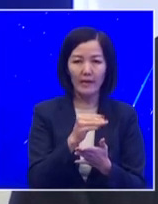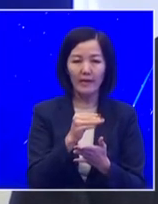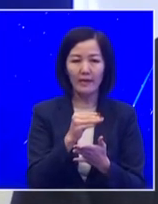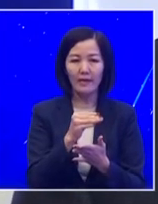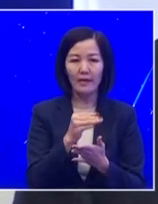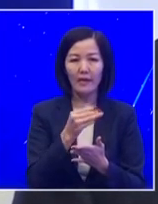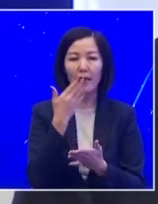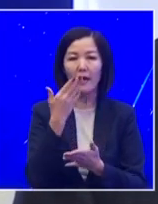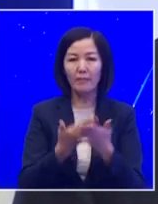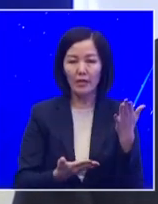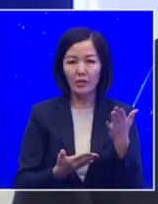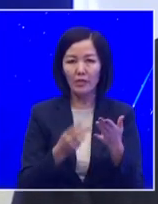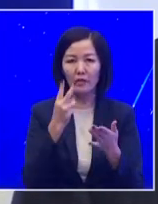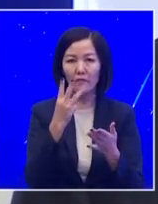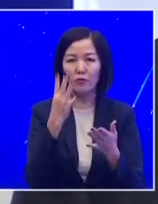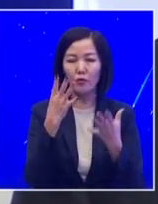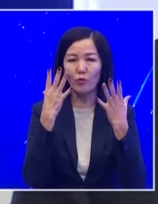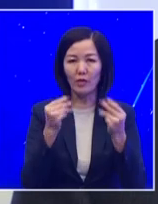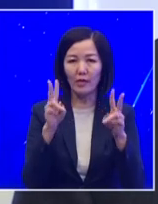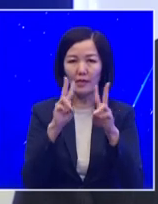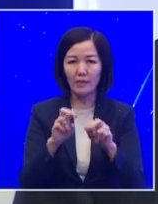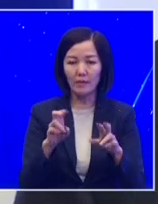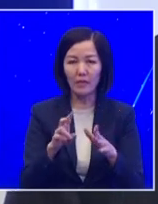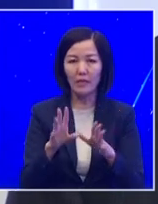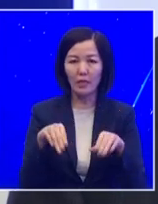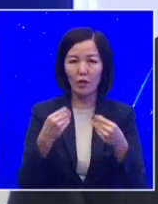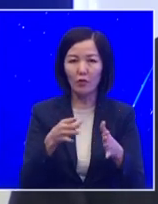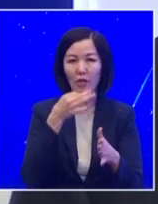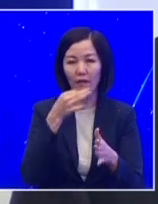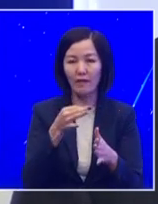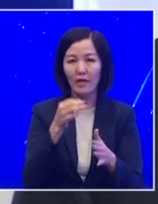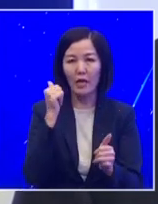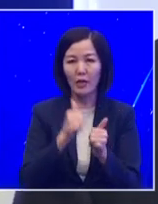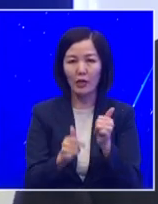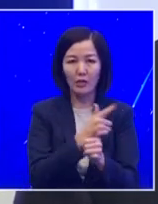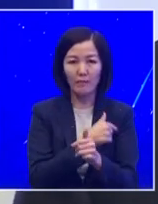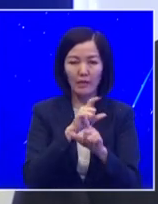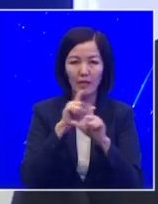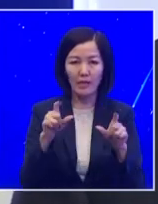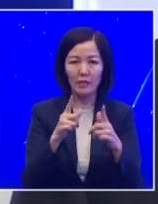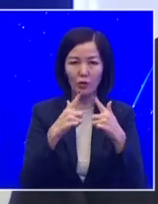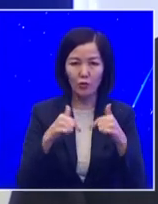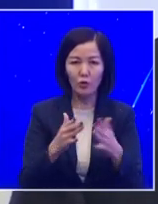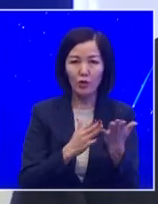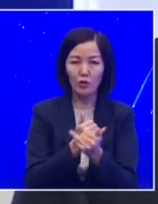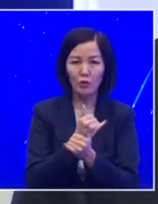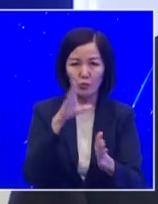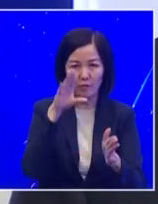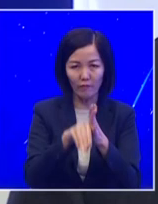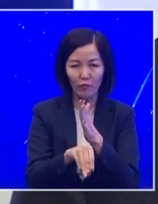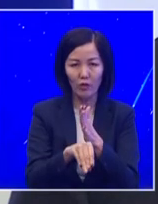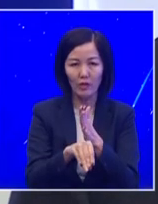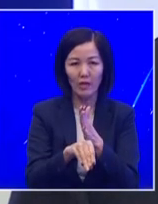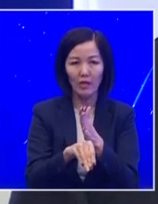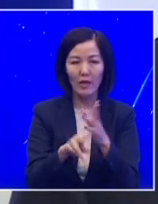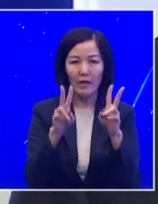в течение 2-3 дней рассматриваются и даются ответы. В каждой медорганизации создана служба внутреннего аудита. То